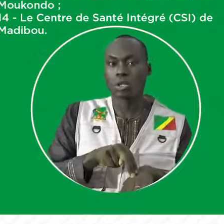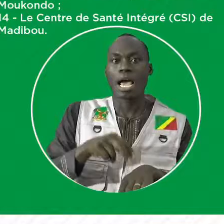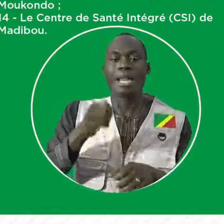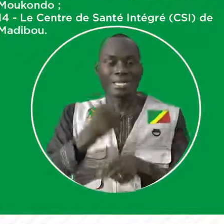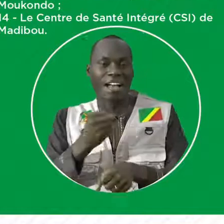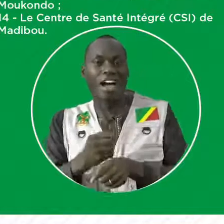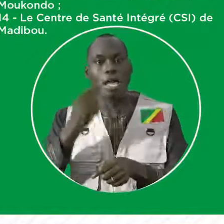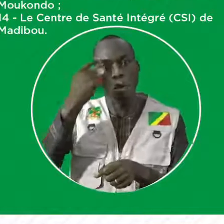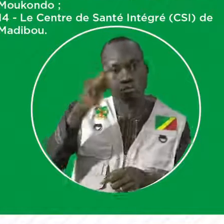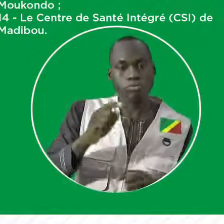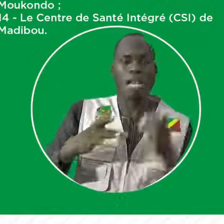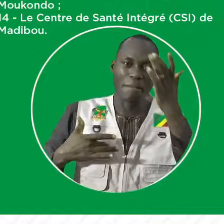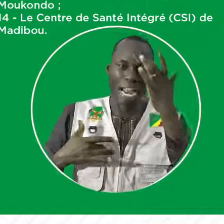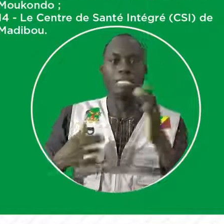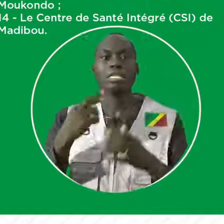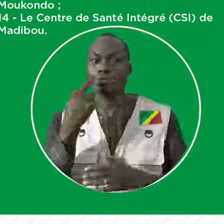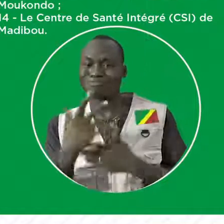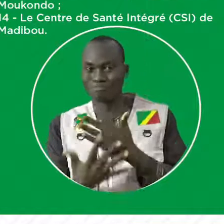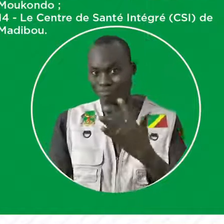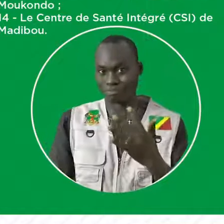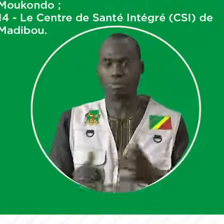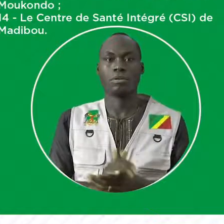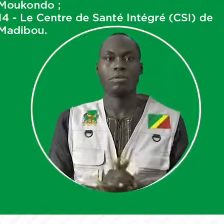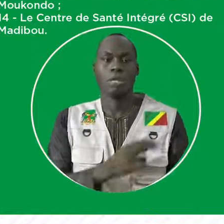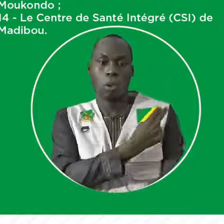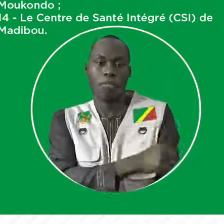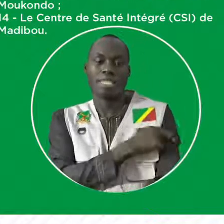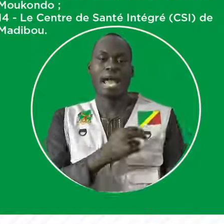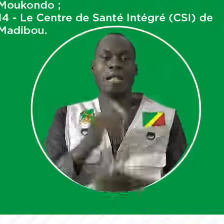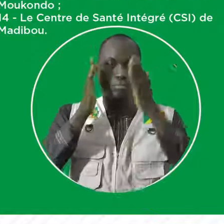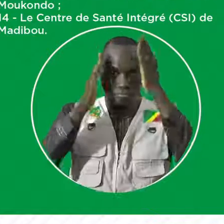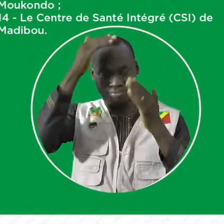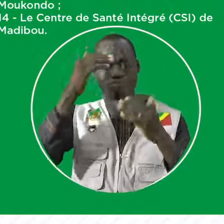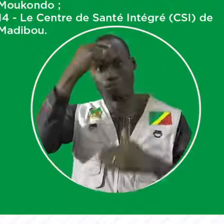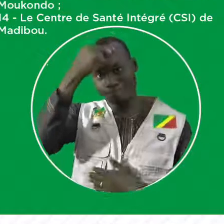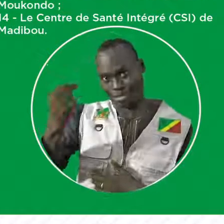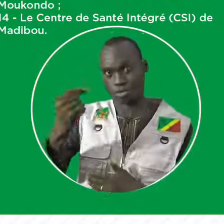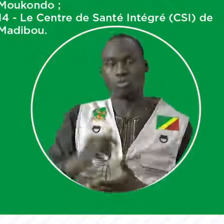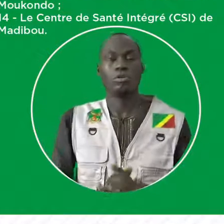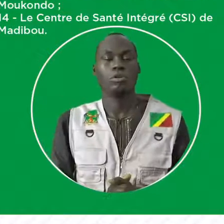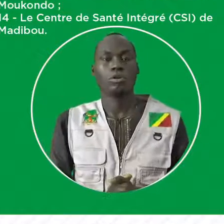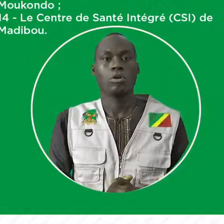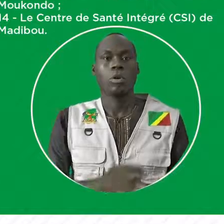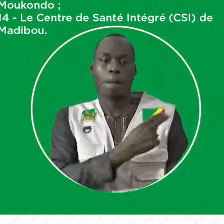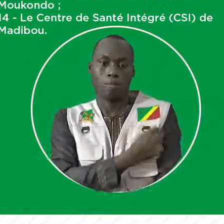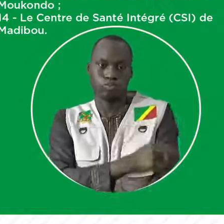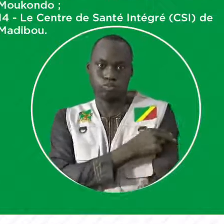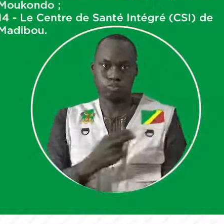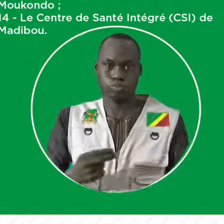de la drépanocytose, la clinique de la garde républicaine, le dispensaire des